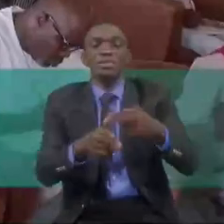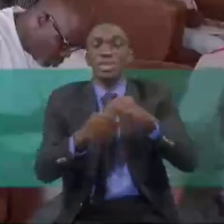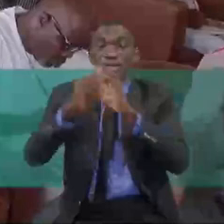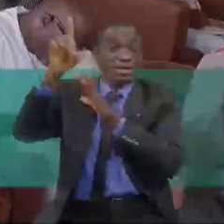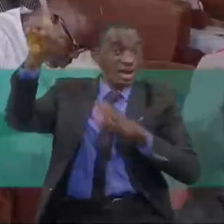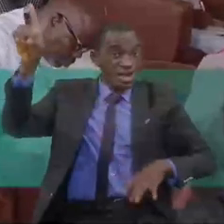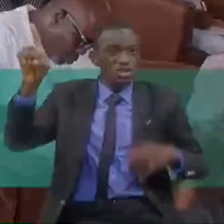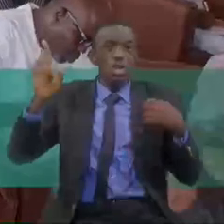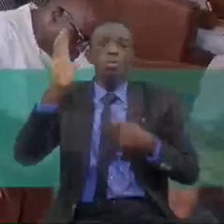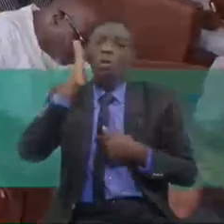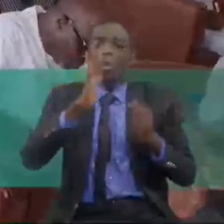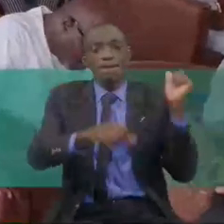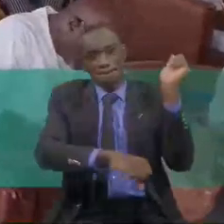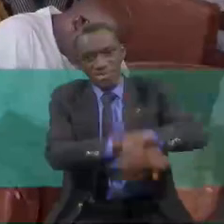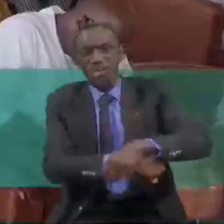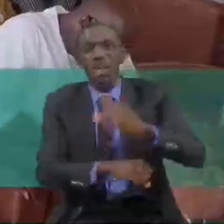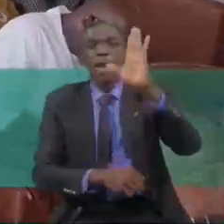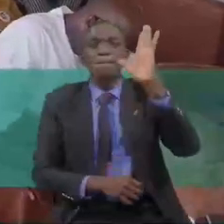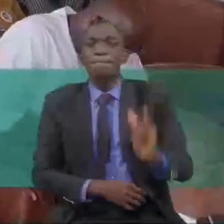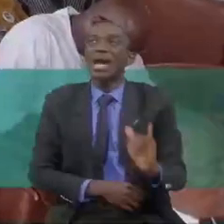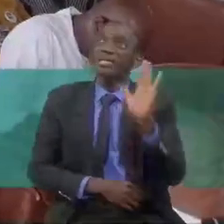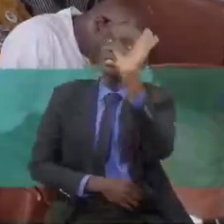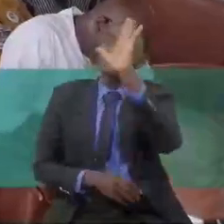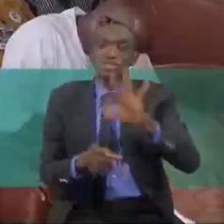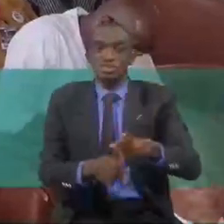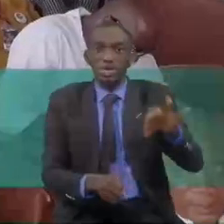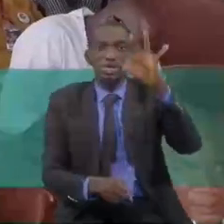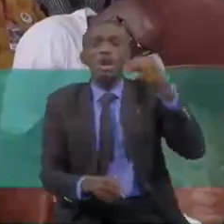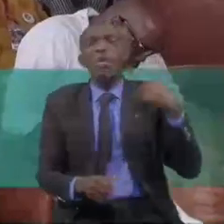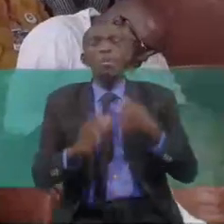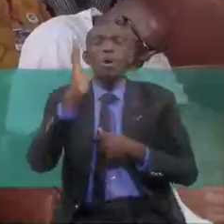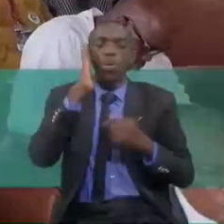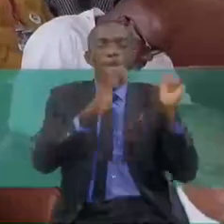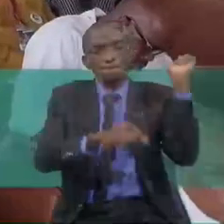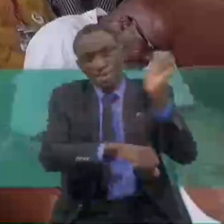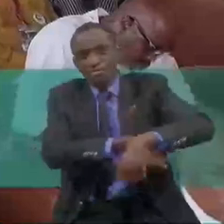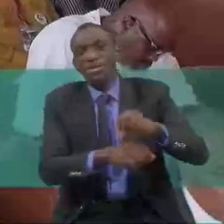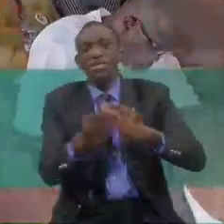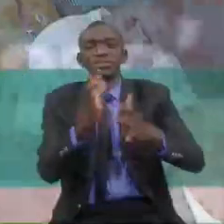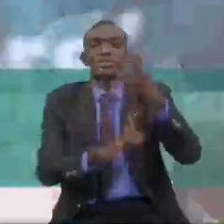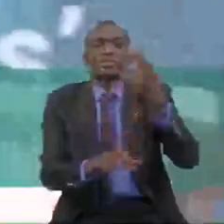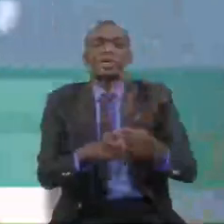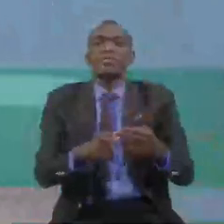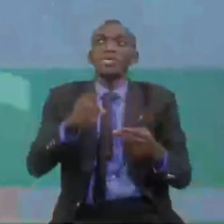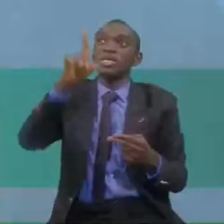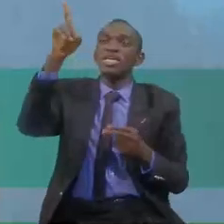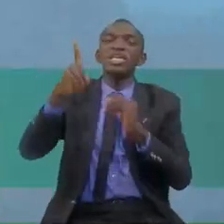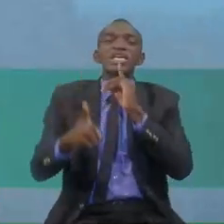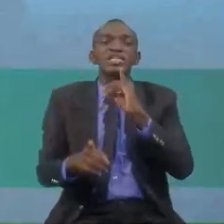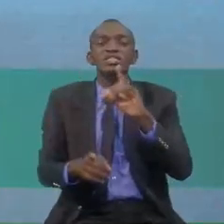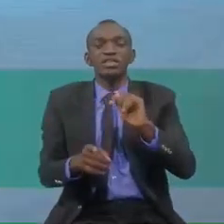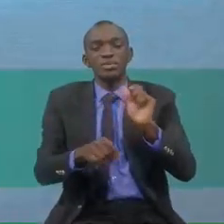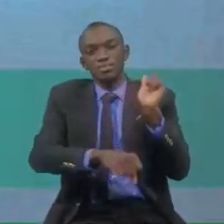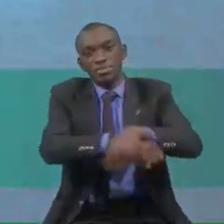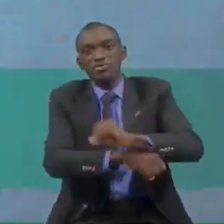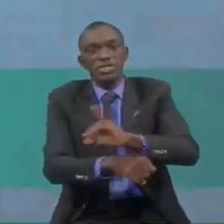victoire. Par l'esprit de Dieu, nous allons avoir la domination. C'est l'esprit dominateur, l'esprit